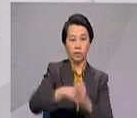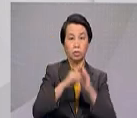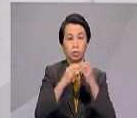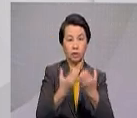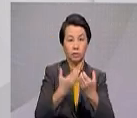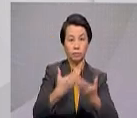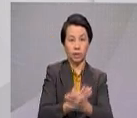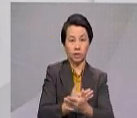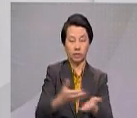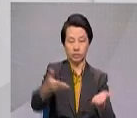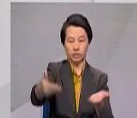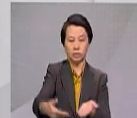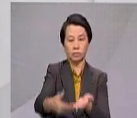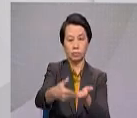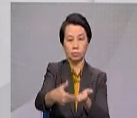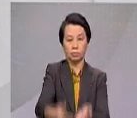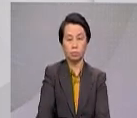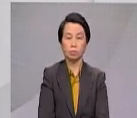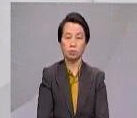yang bahu